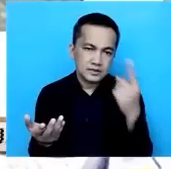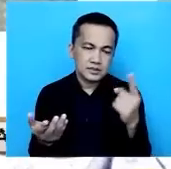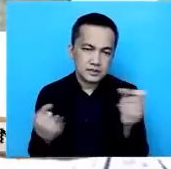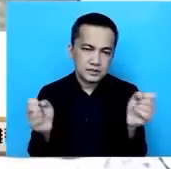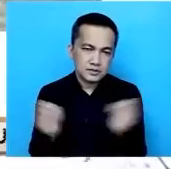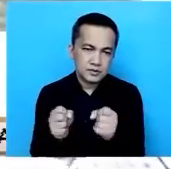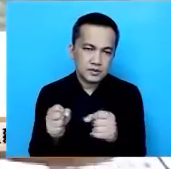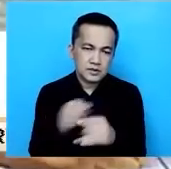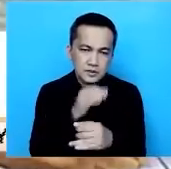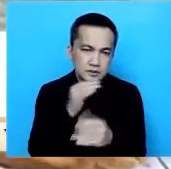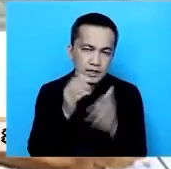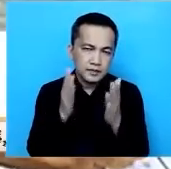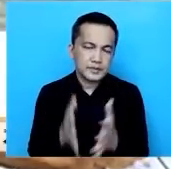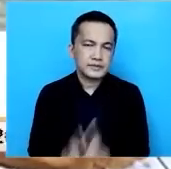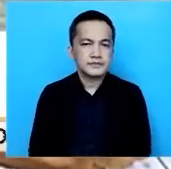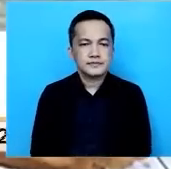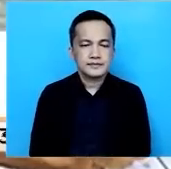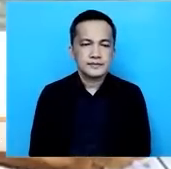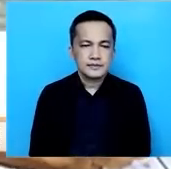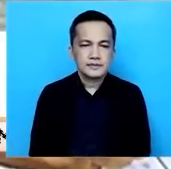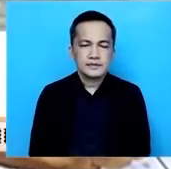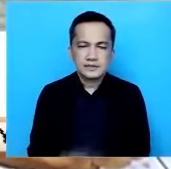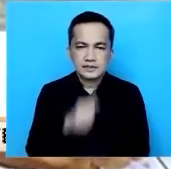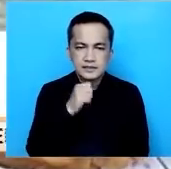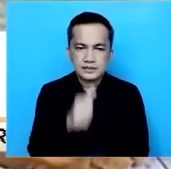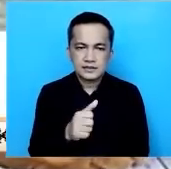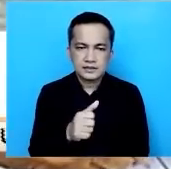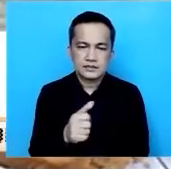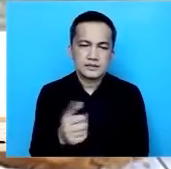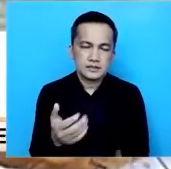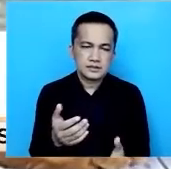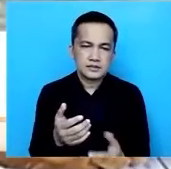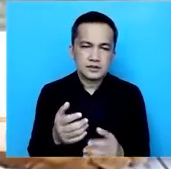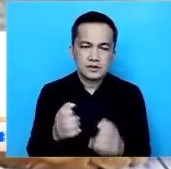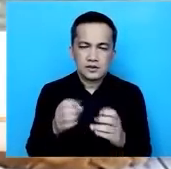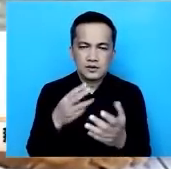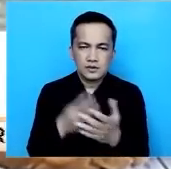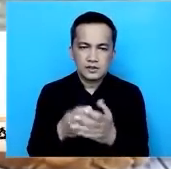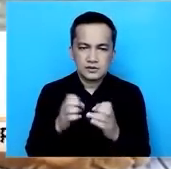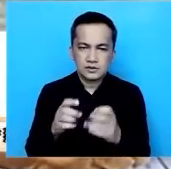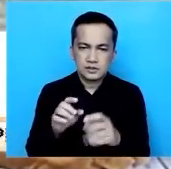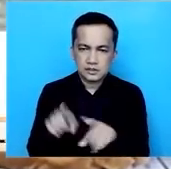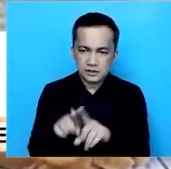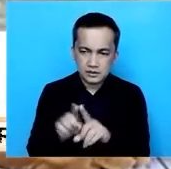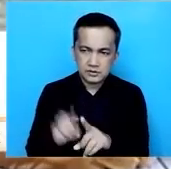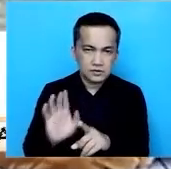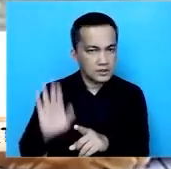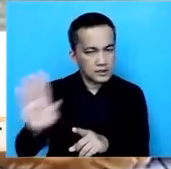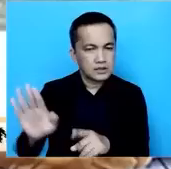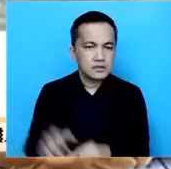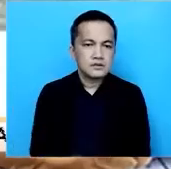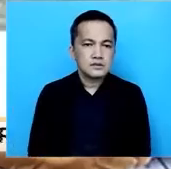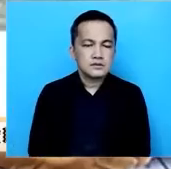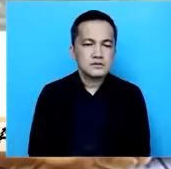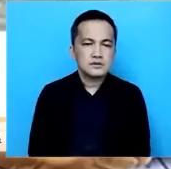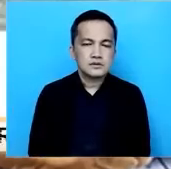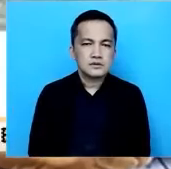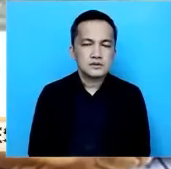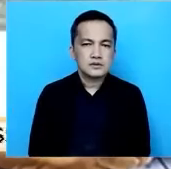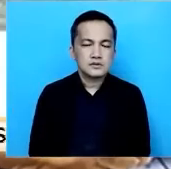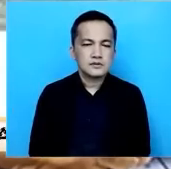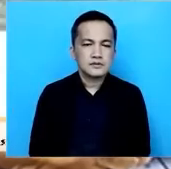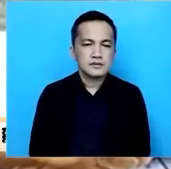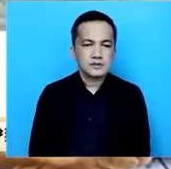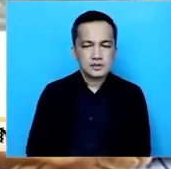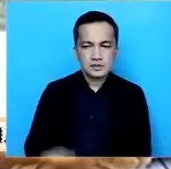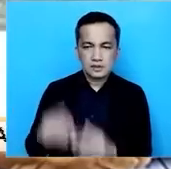farmers. They are not as intelligent, as well-educated as you are. And then, sana kung